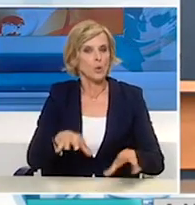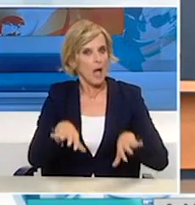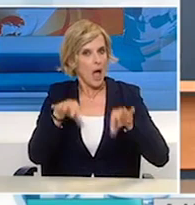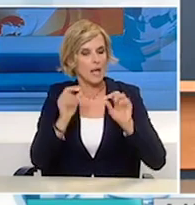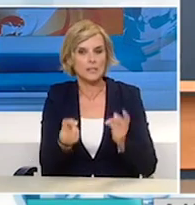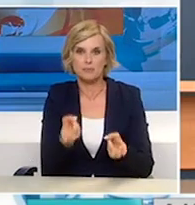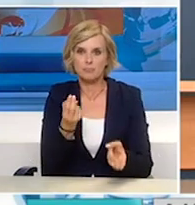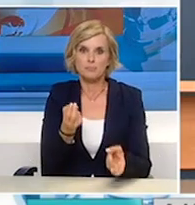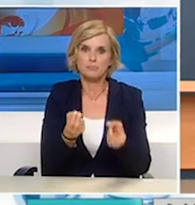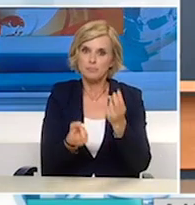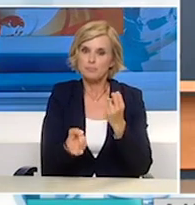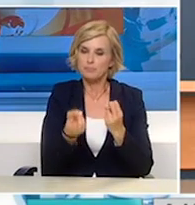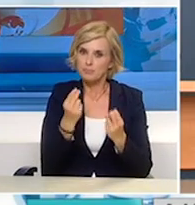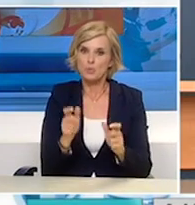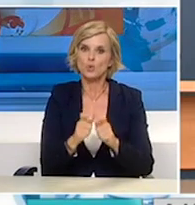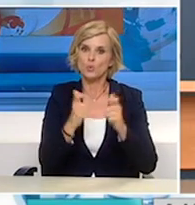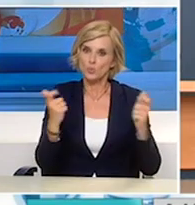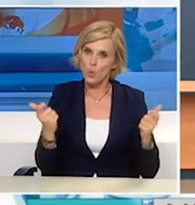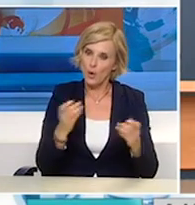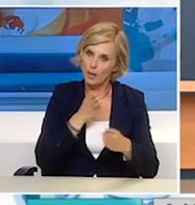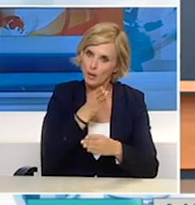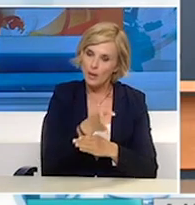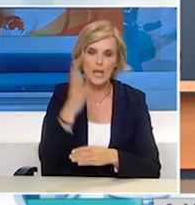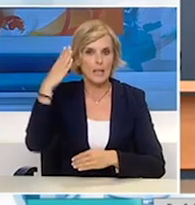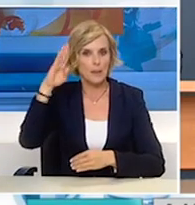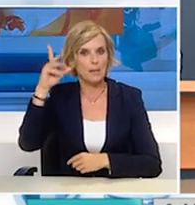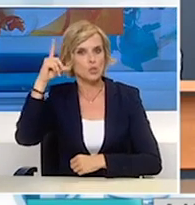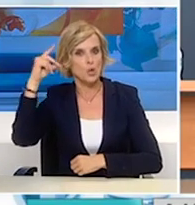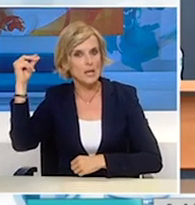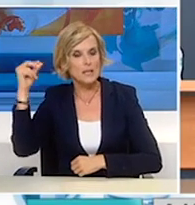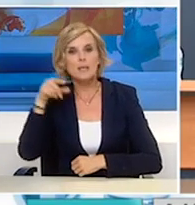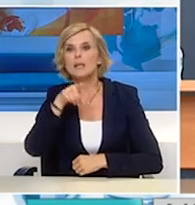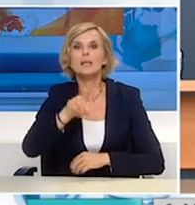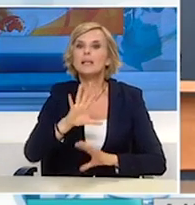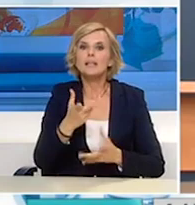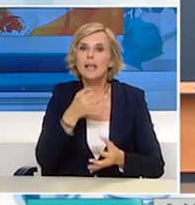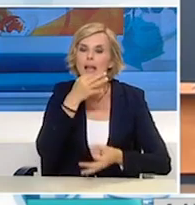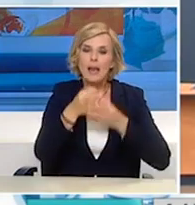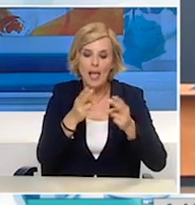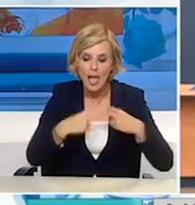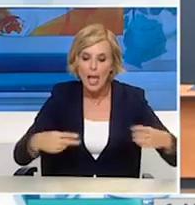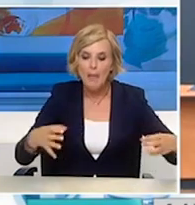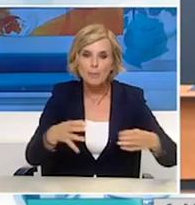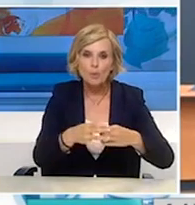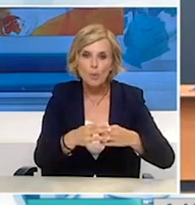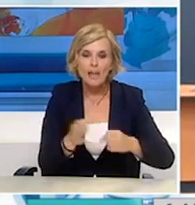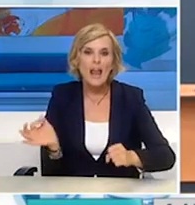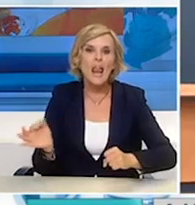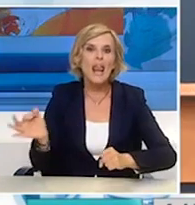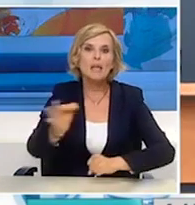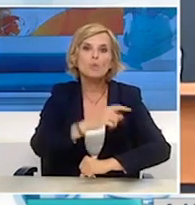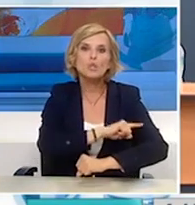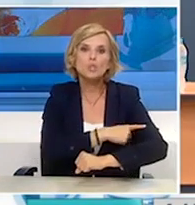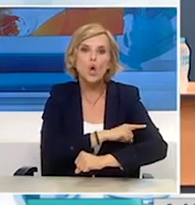μέτρων και με τους μαθητές λυκείων και γυμνασίων να έχουν επιστρέψει στα θρανία, ποια είναι η άποψη της Επιτροπής Λοιμοξιολόγων για το πιθανό άνοιγμα και των